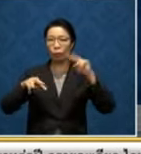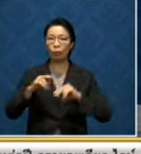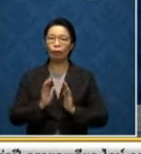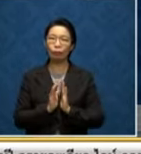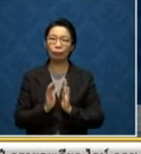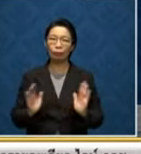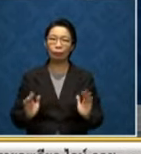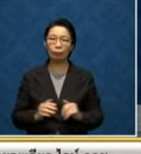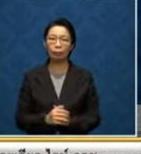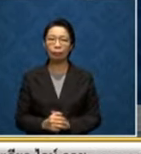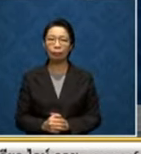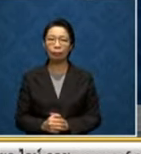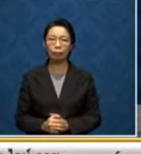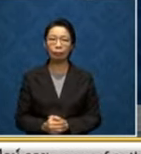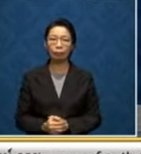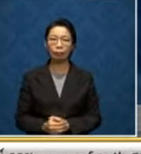ครับ